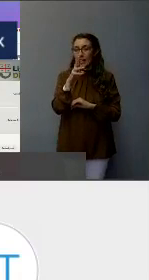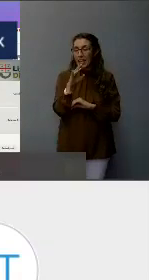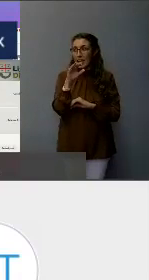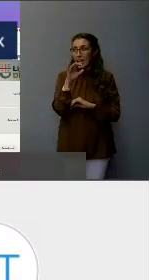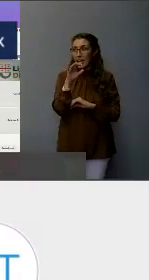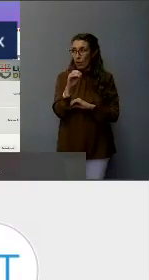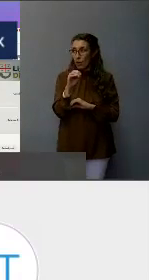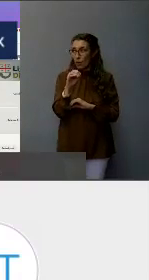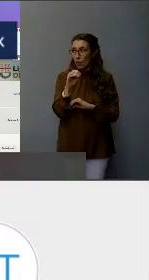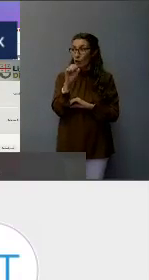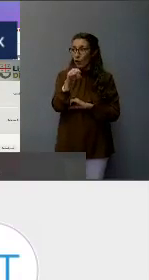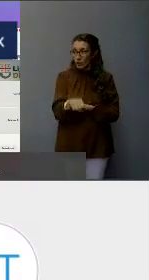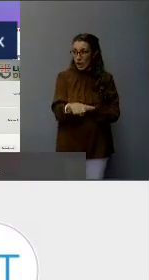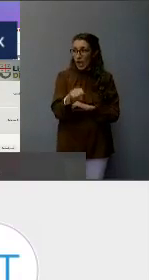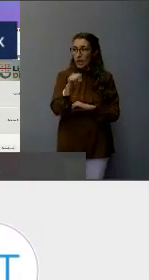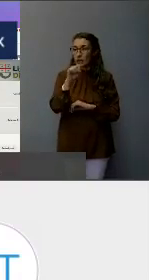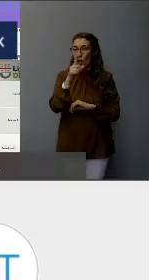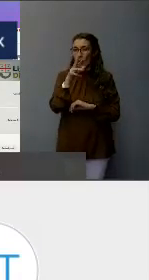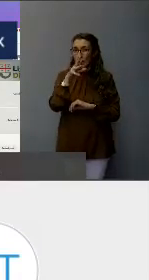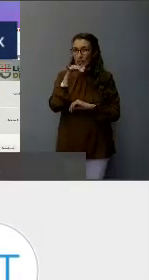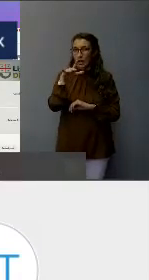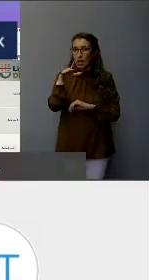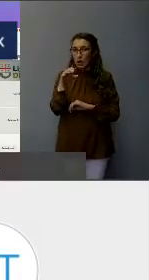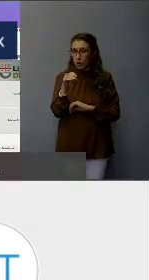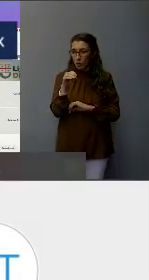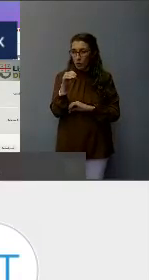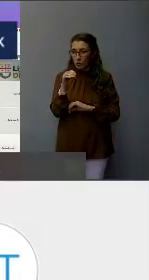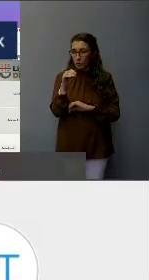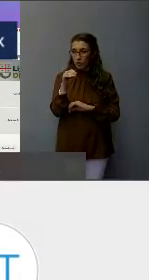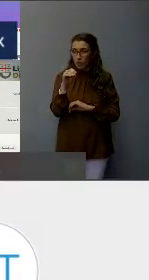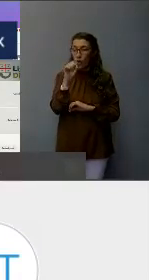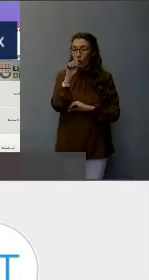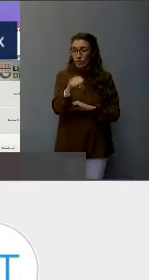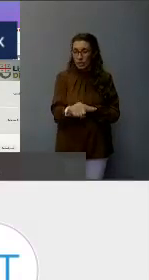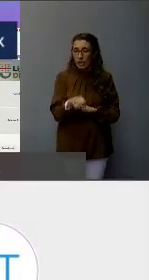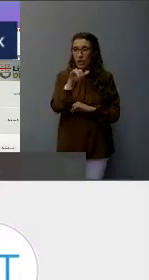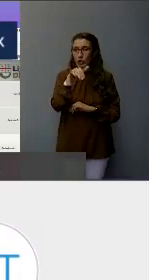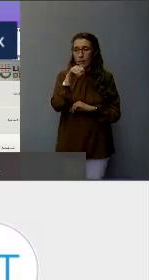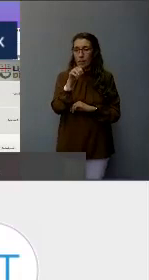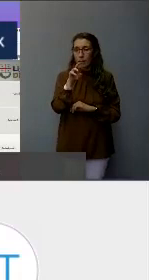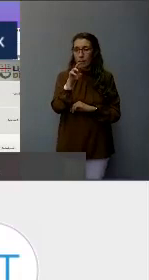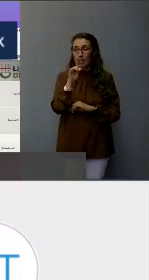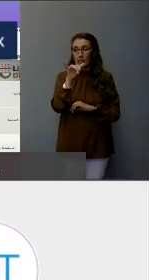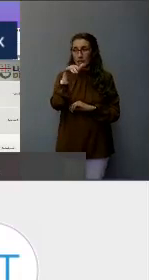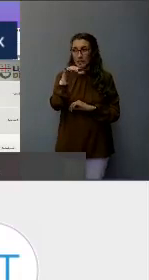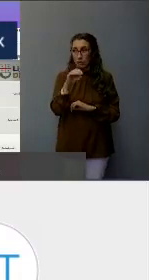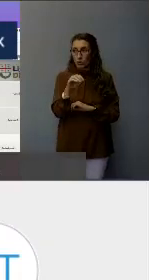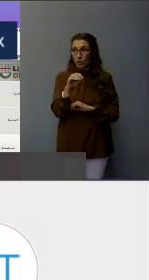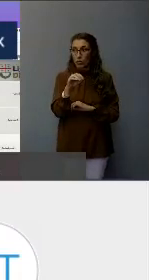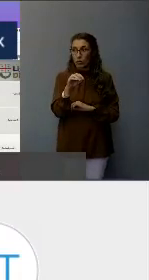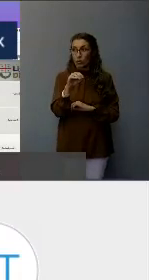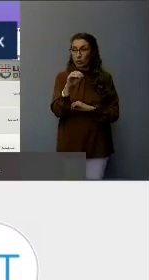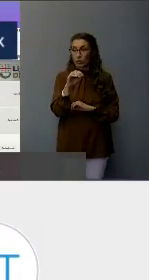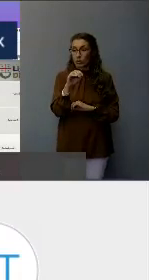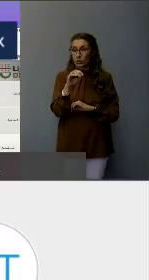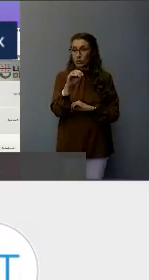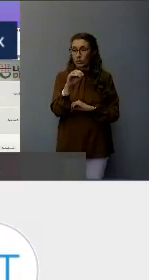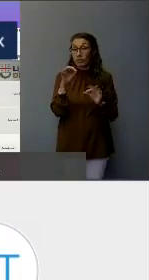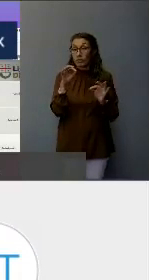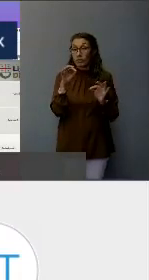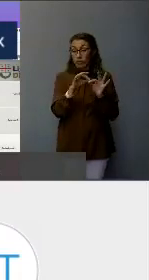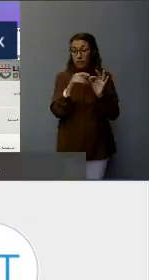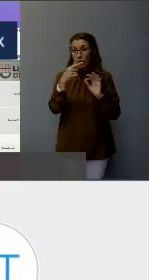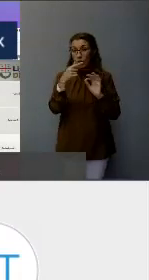contrario consigliere grillo contrario consigliere immordino favorevole